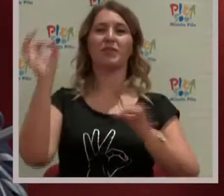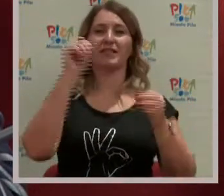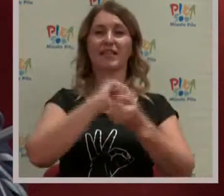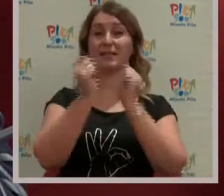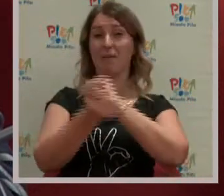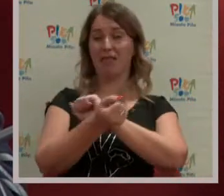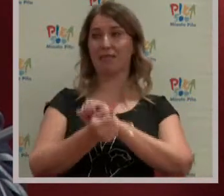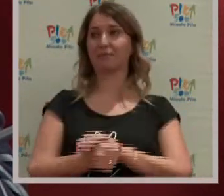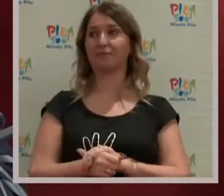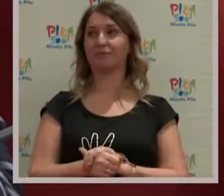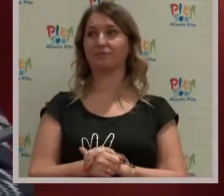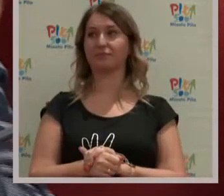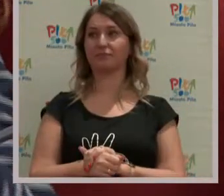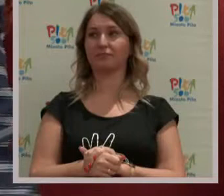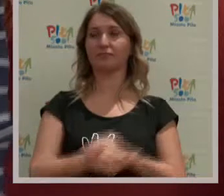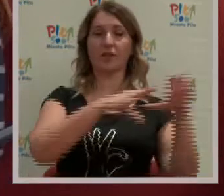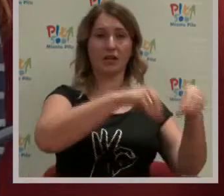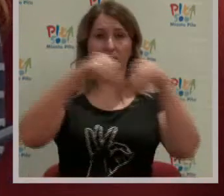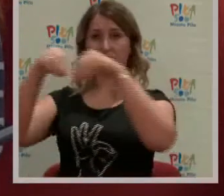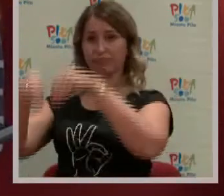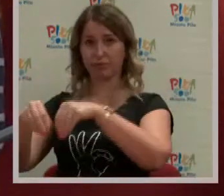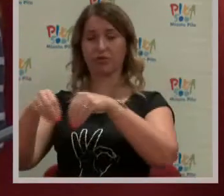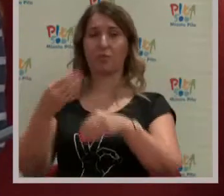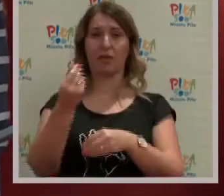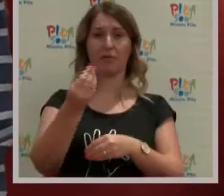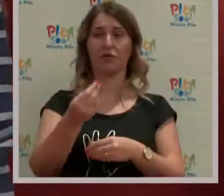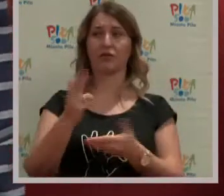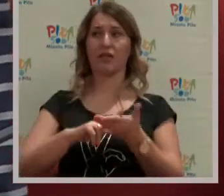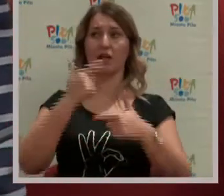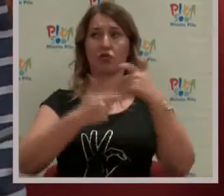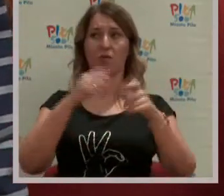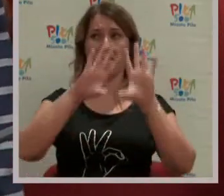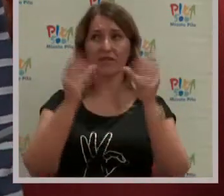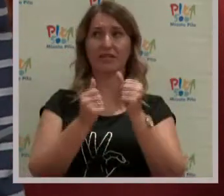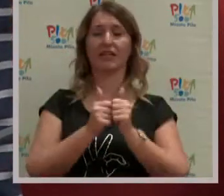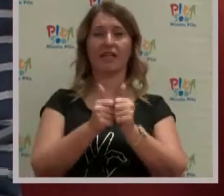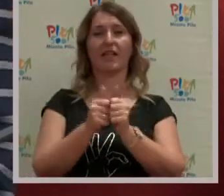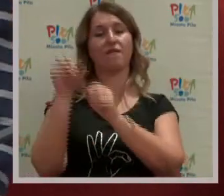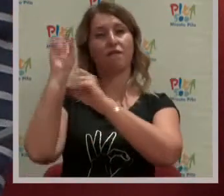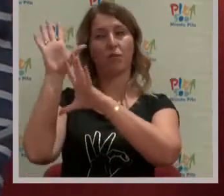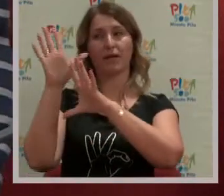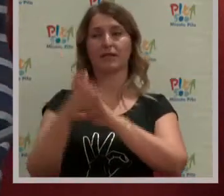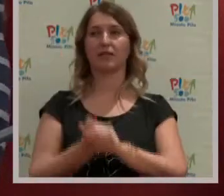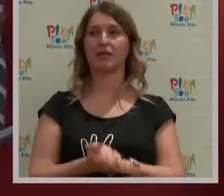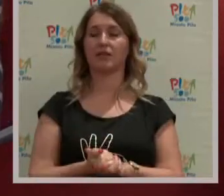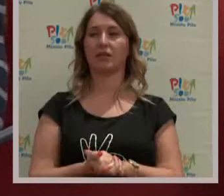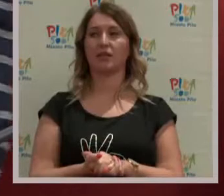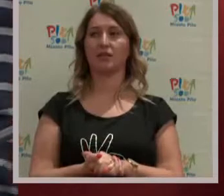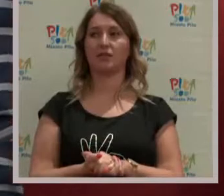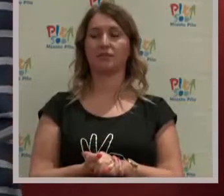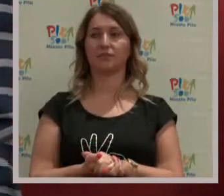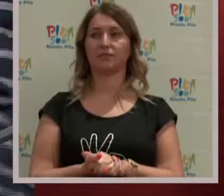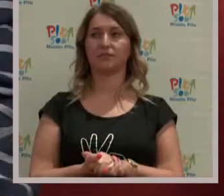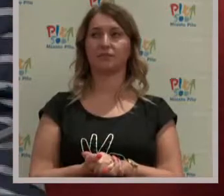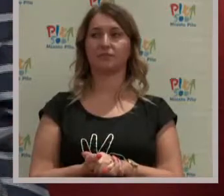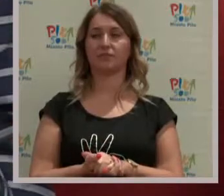spowoduje możliwość przesunięcia kolejnych pieniędzy w ramach realizacji i informacji z wykonania budżetu proszę